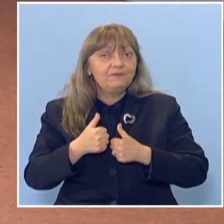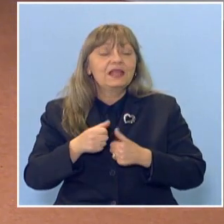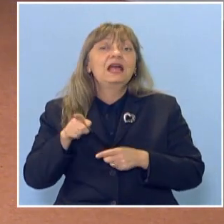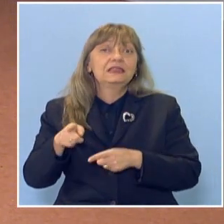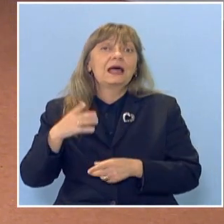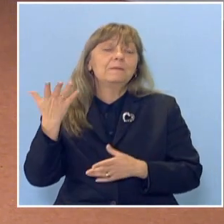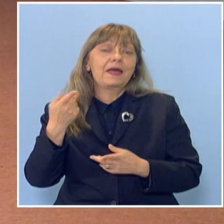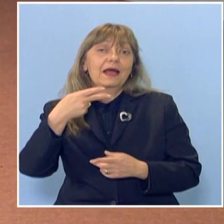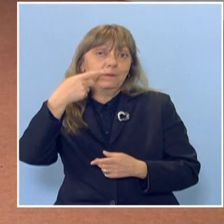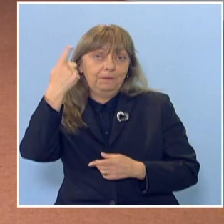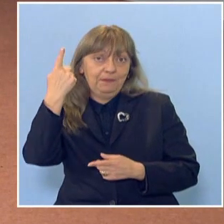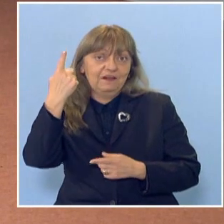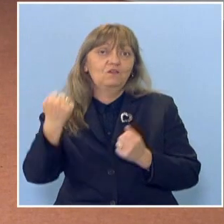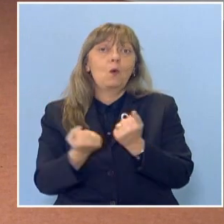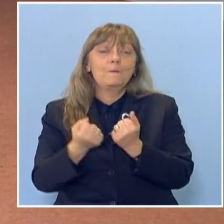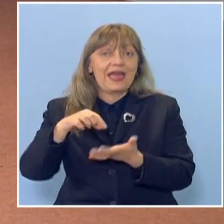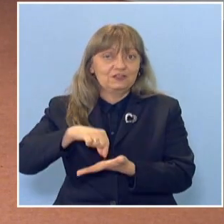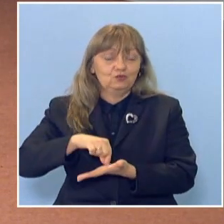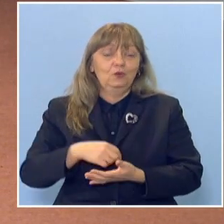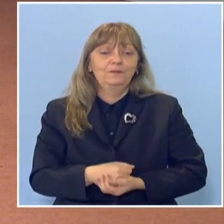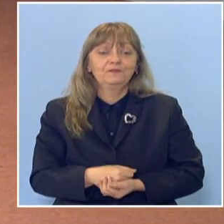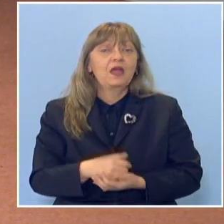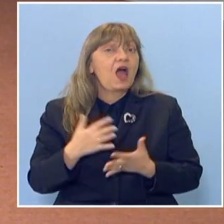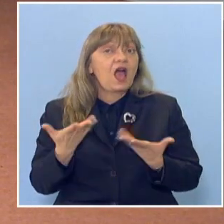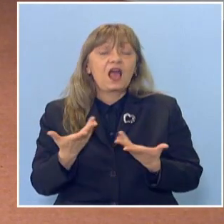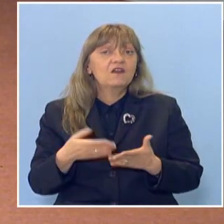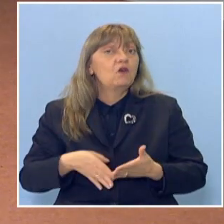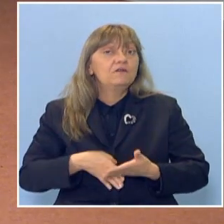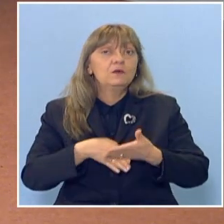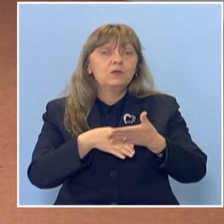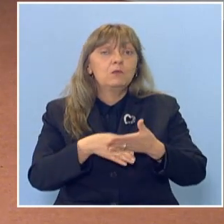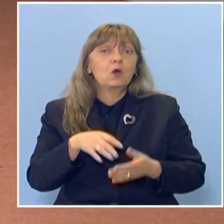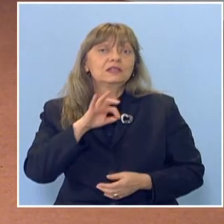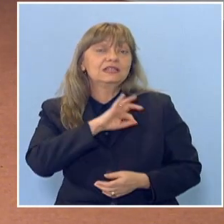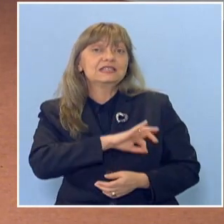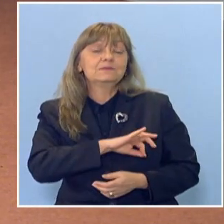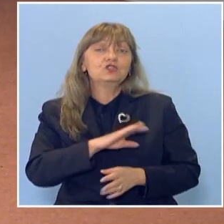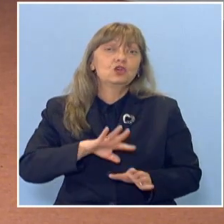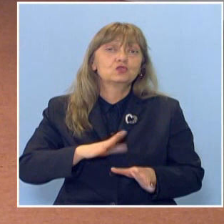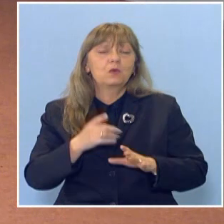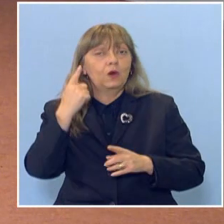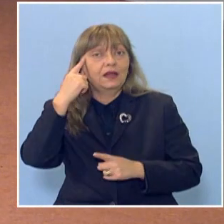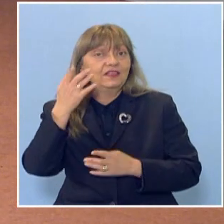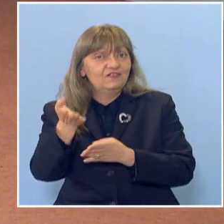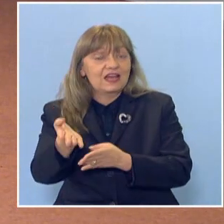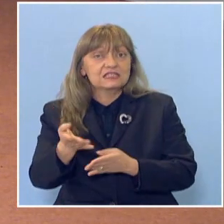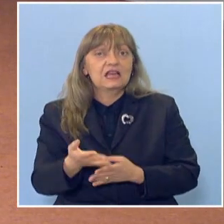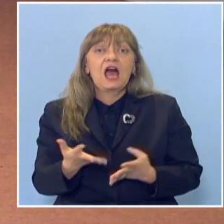първа. Какво ви помогна да спечелите според вас? С какво успяхте да грабнете